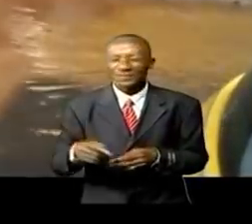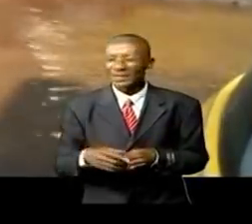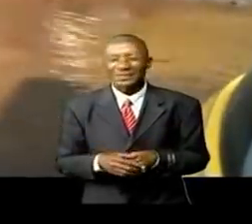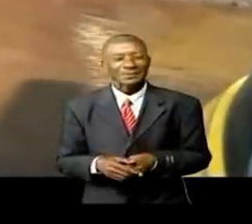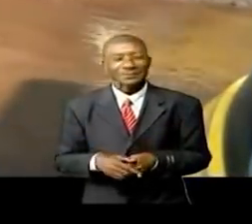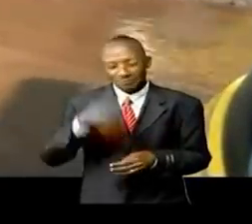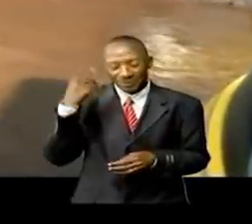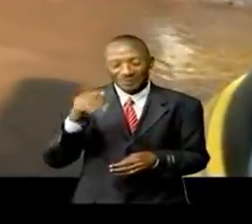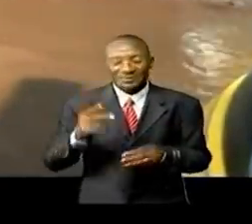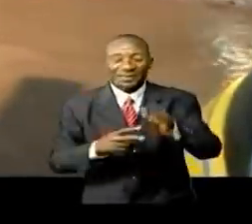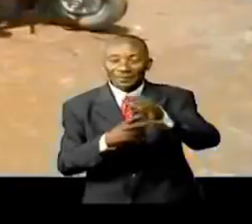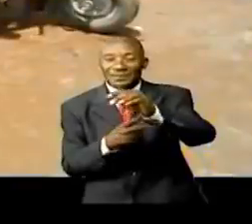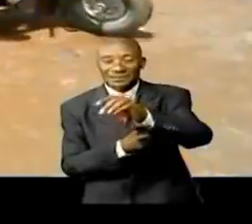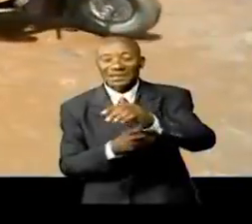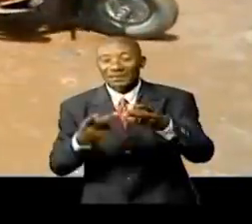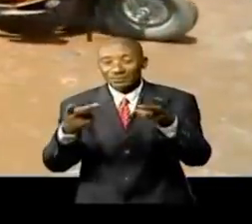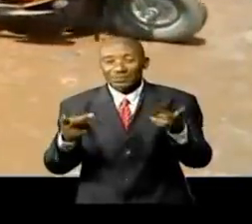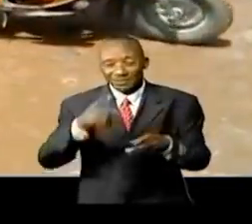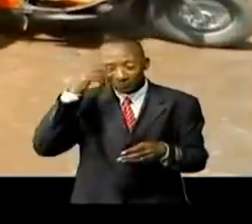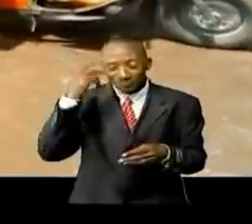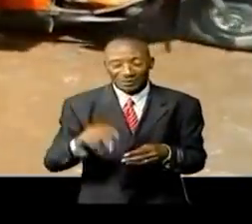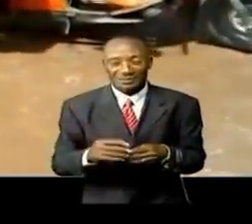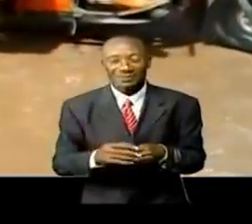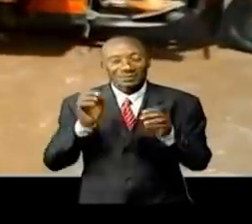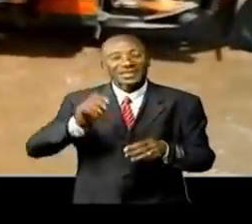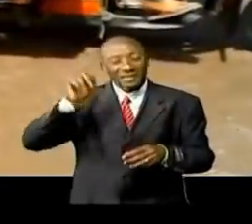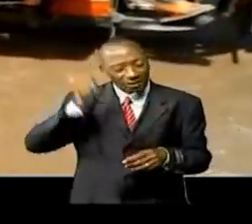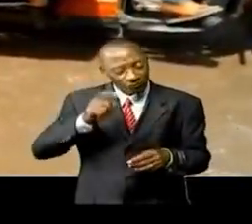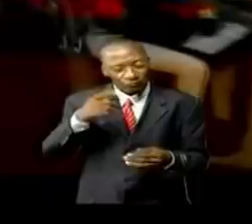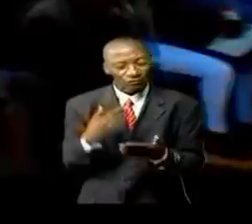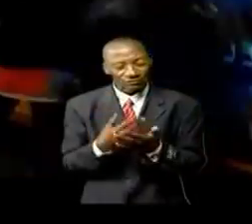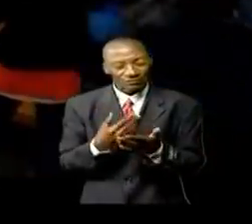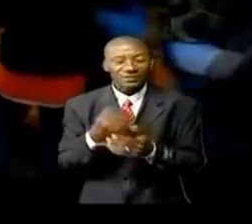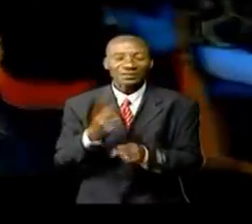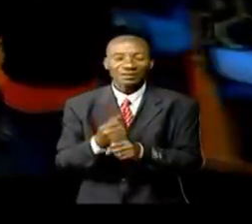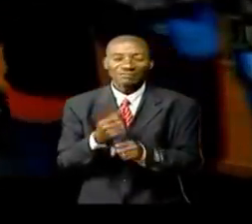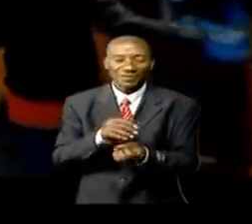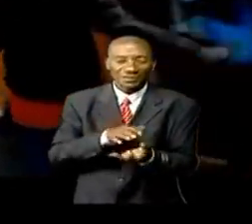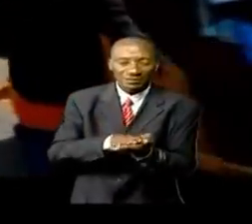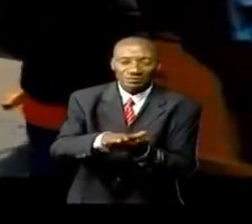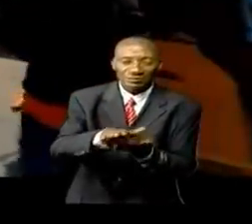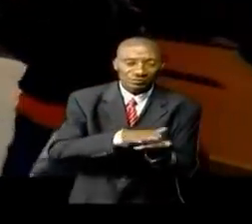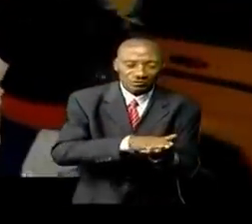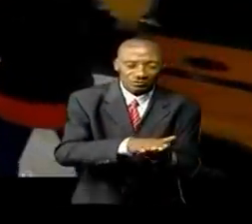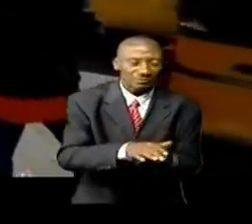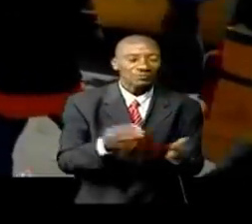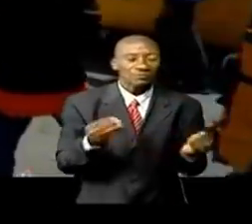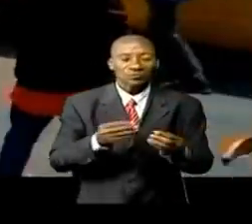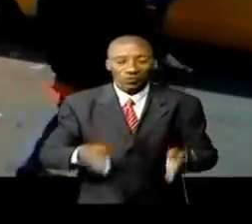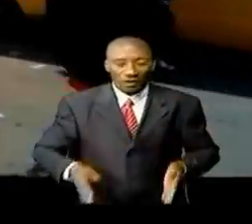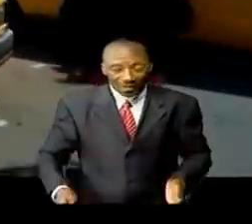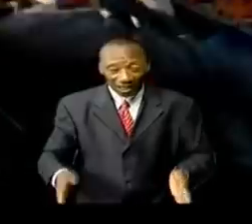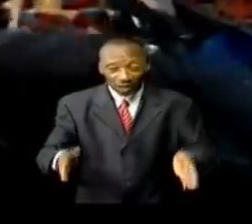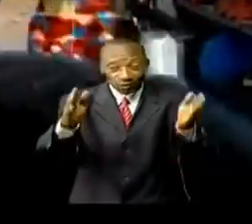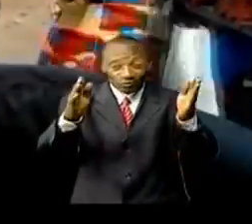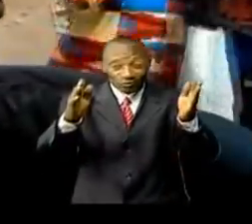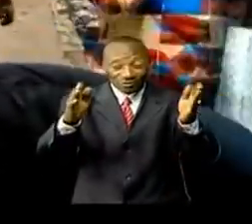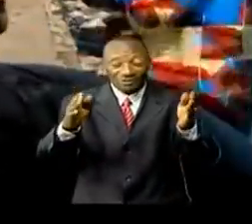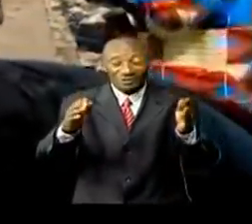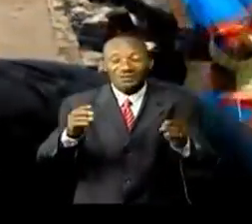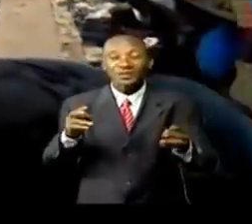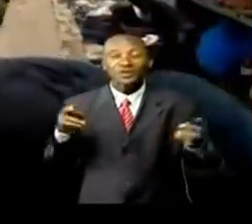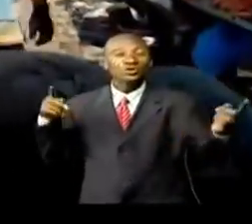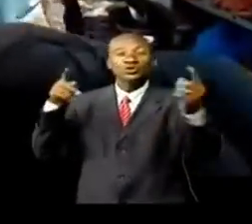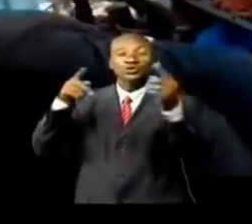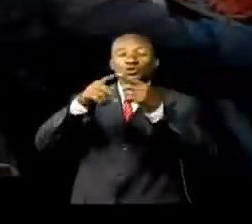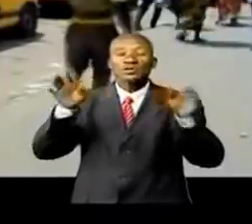priorités du gouvernement pour sa réhabilitation. Cette route principale mène vers l'aéroport international d'Engil. Le mauvais état